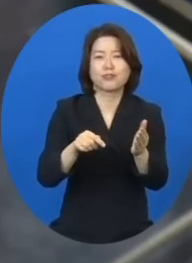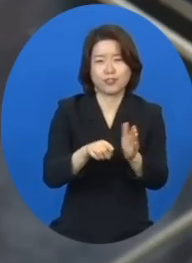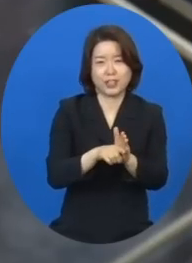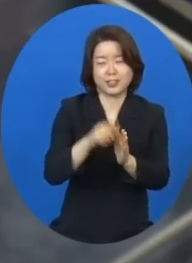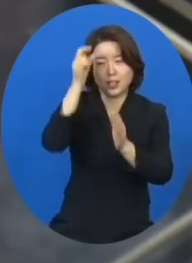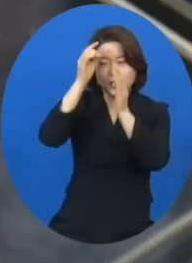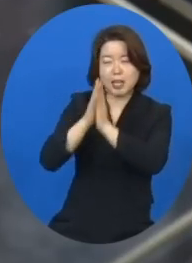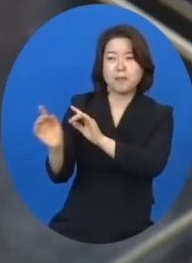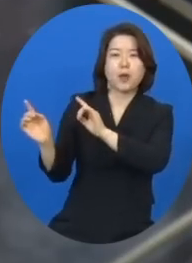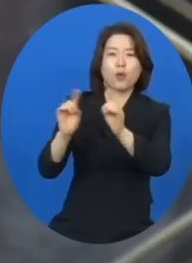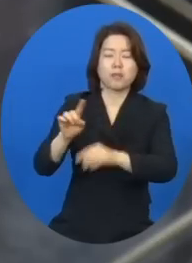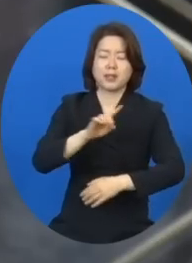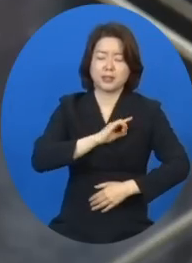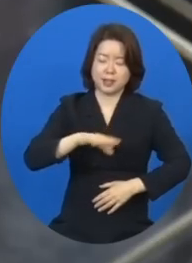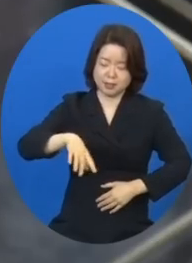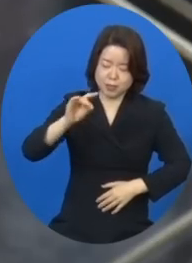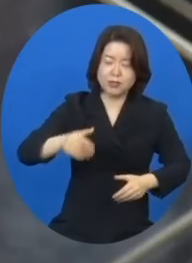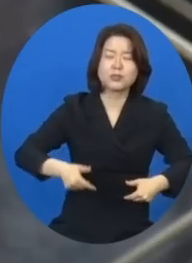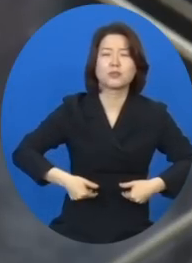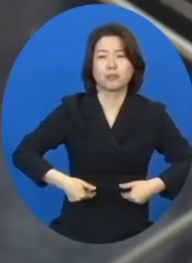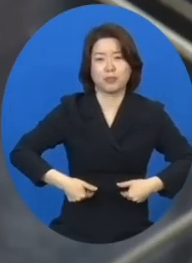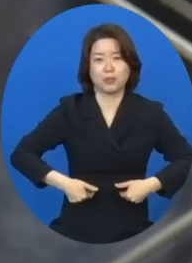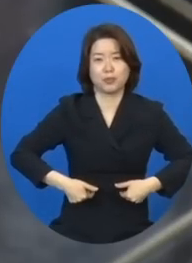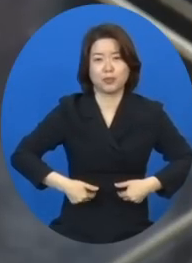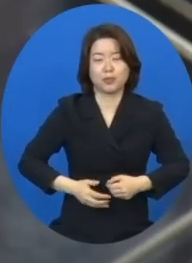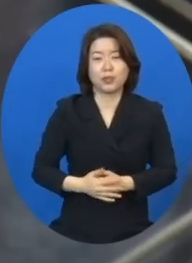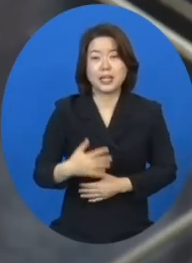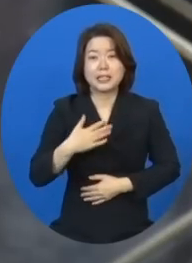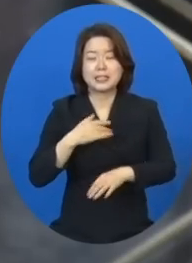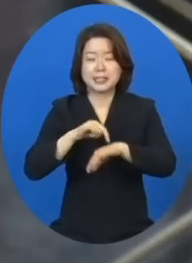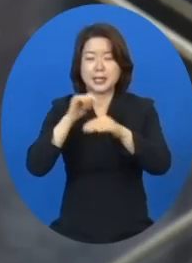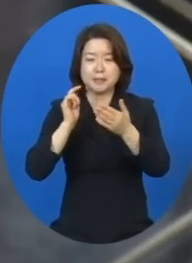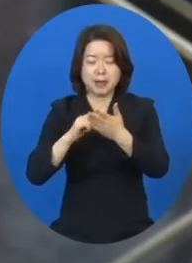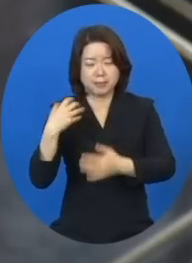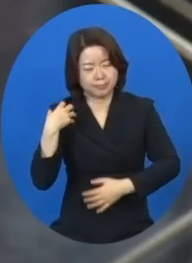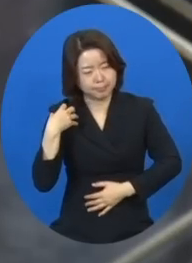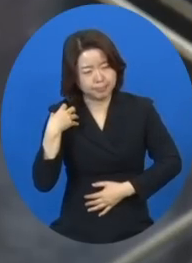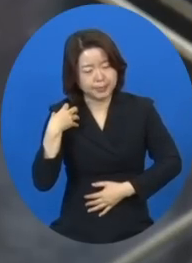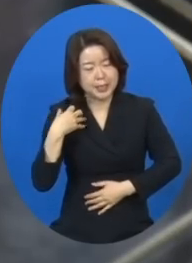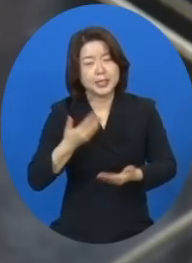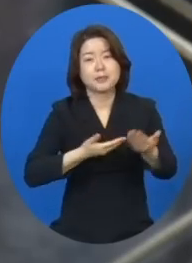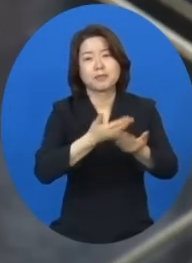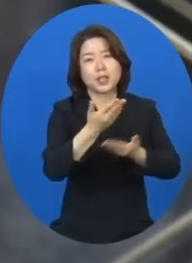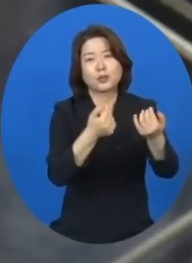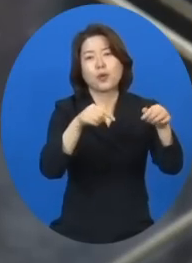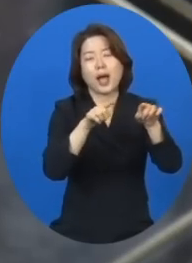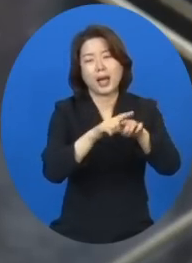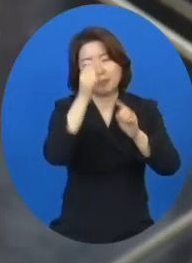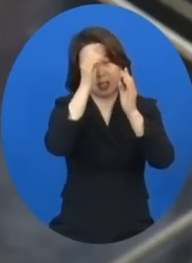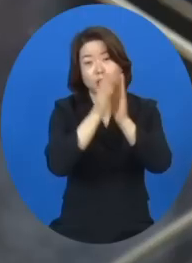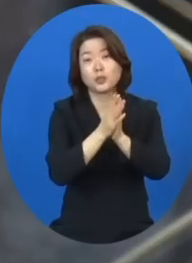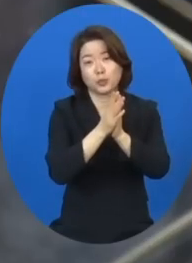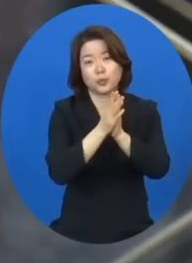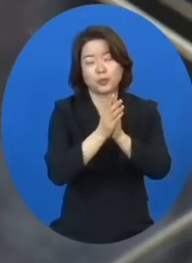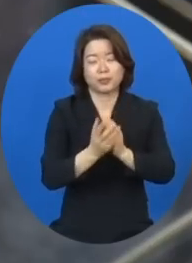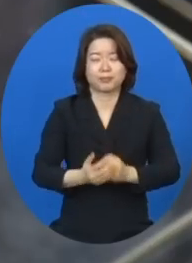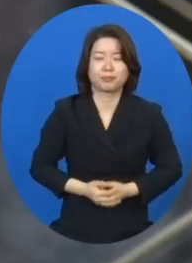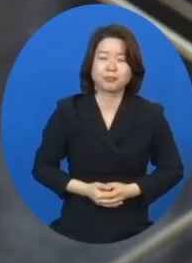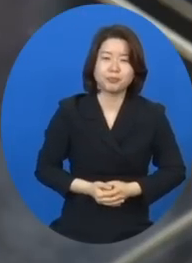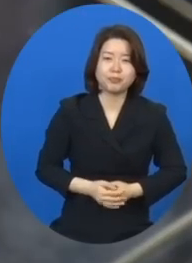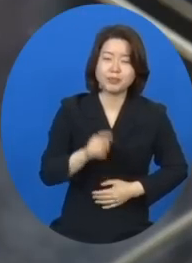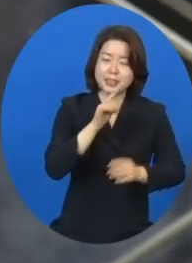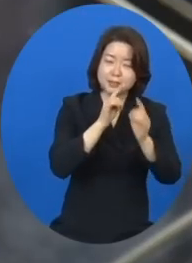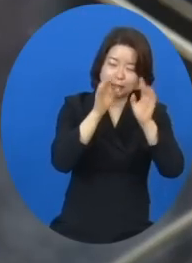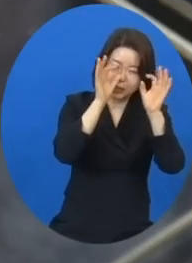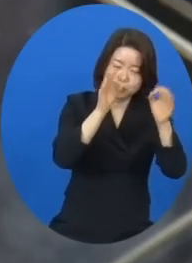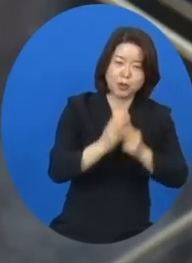회복이 가장 먼저더라고요. 제 마음의 사명을 나누고 함께 기도했어요. 에스라 말씀해 보면 예루살렘으로